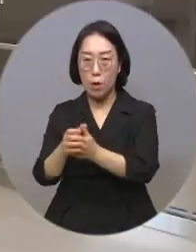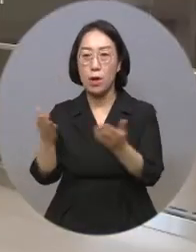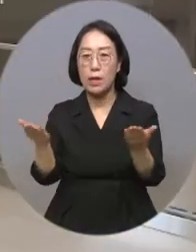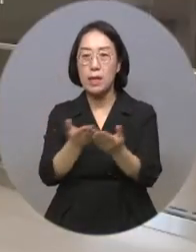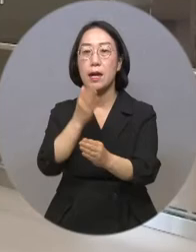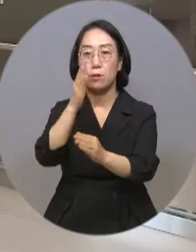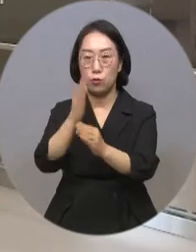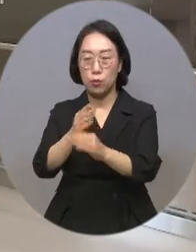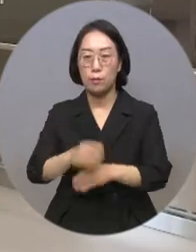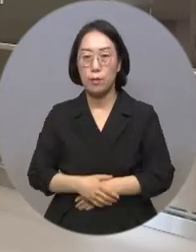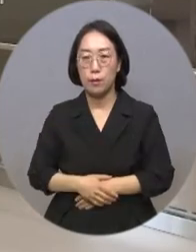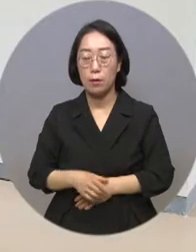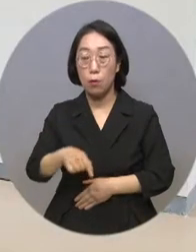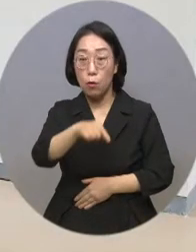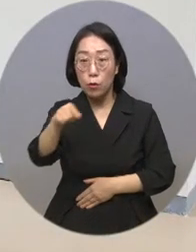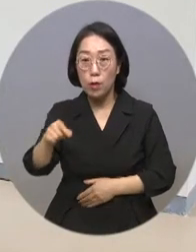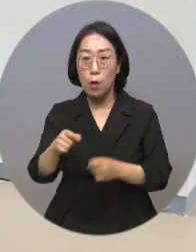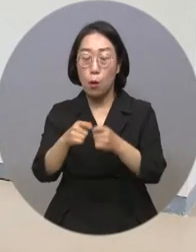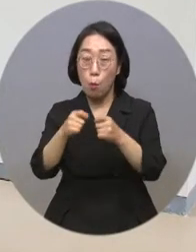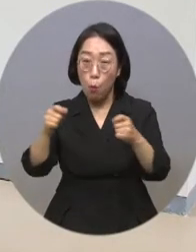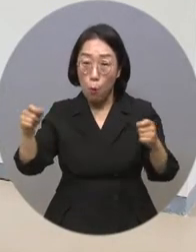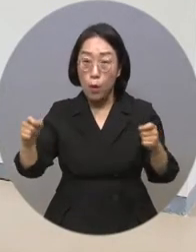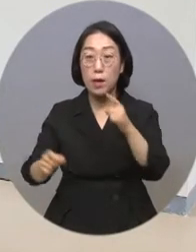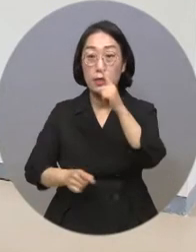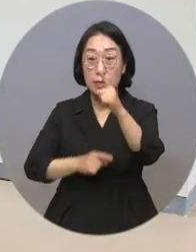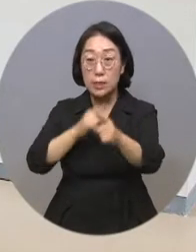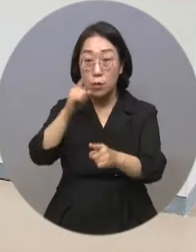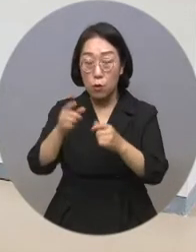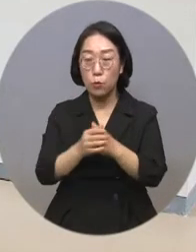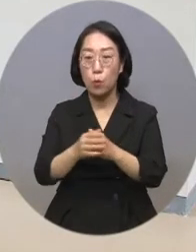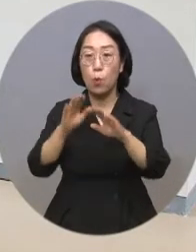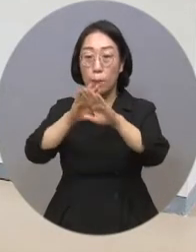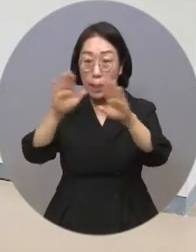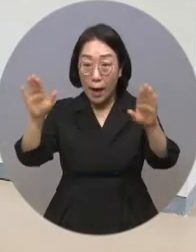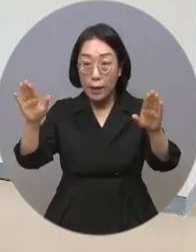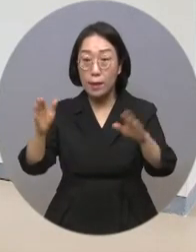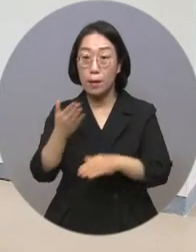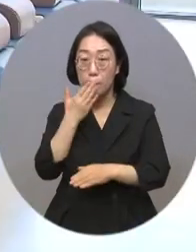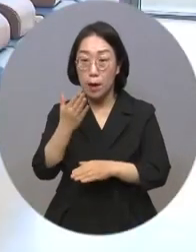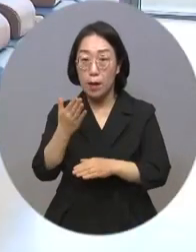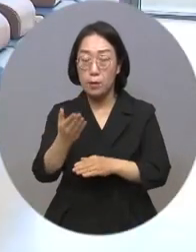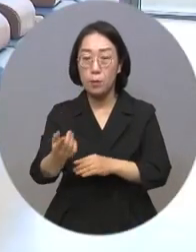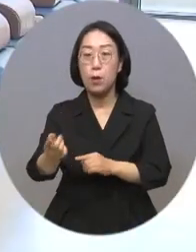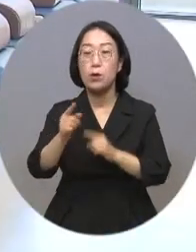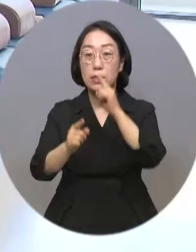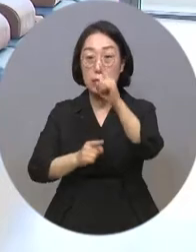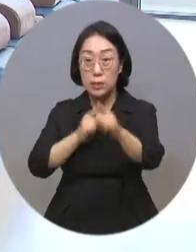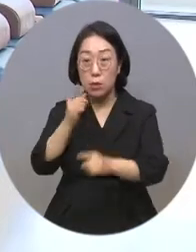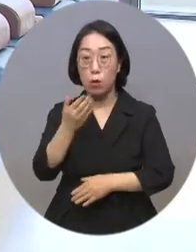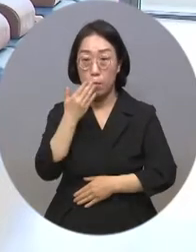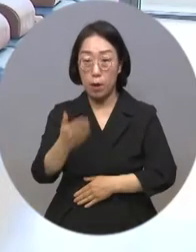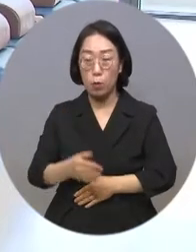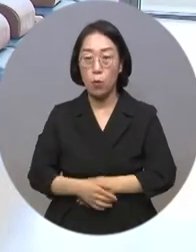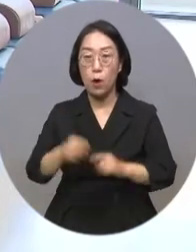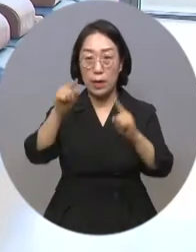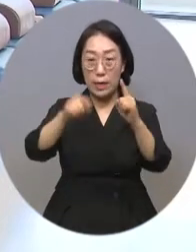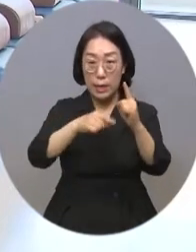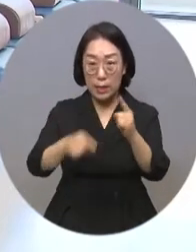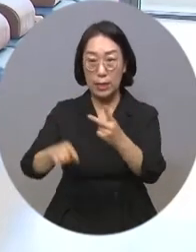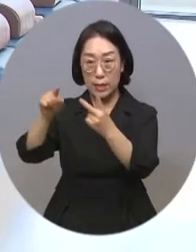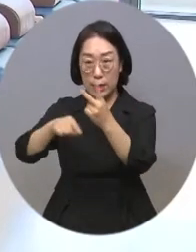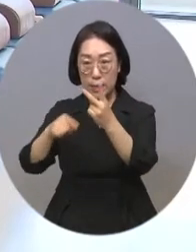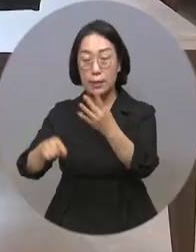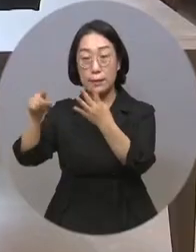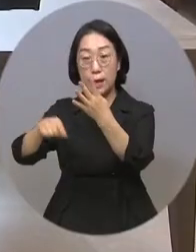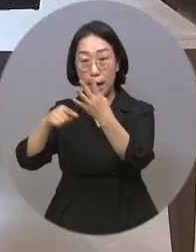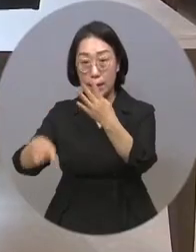200명의 장기 요양 대상자와 25명의 주간보호 대상자 입소가 가능하며 1인실, 2인실, 4인실까지